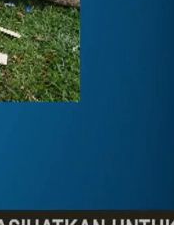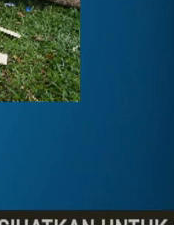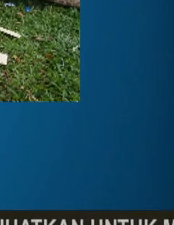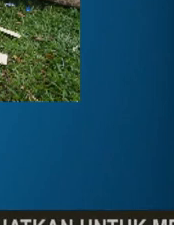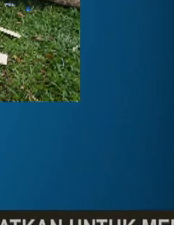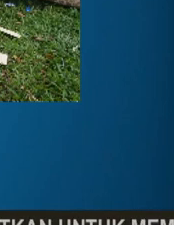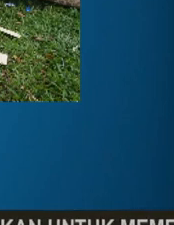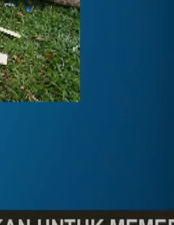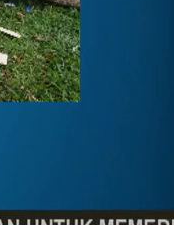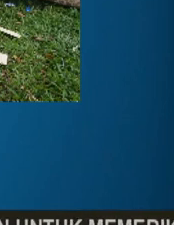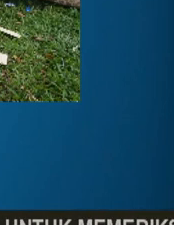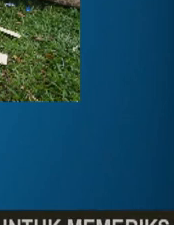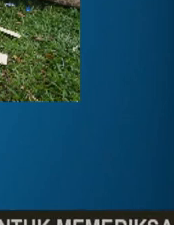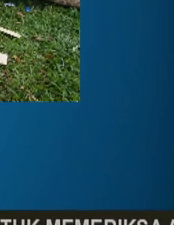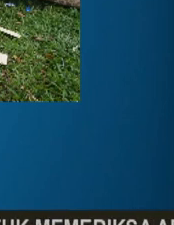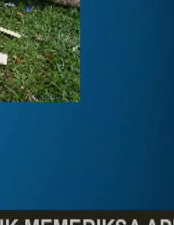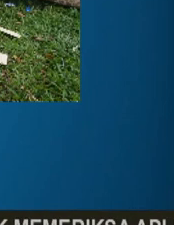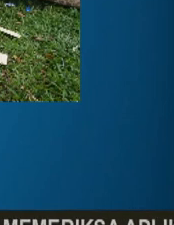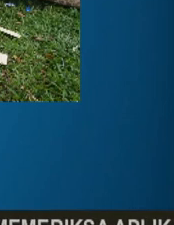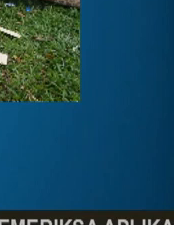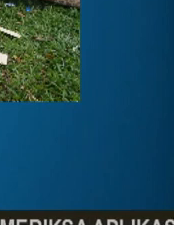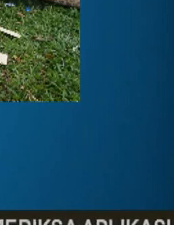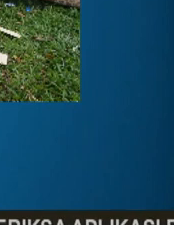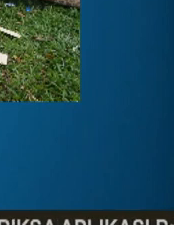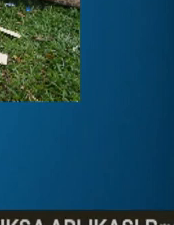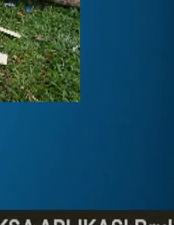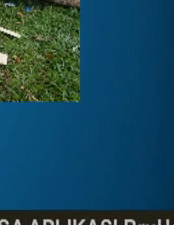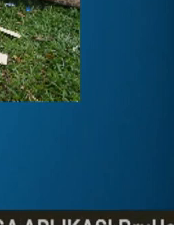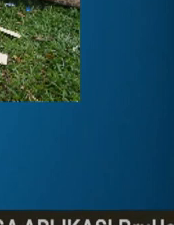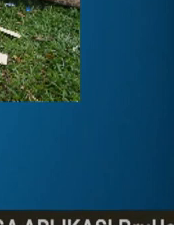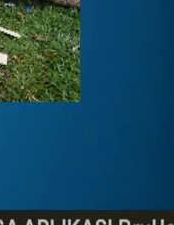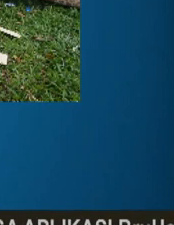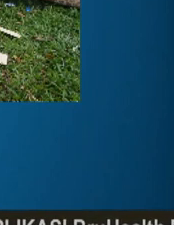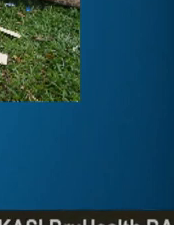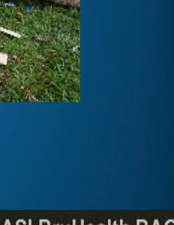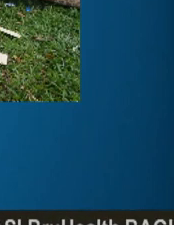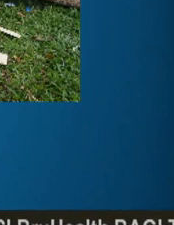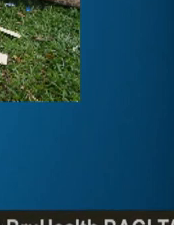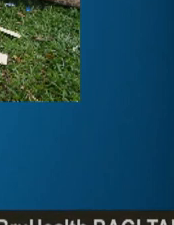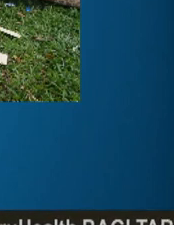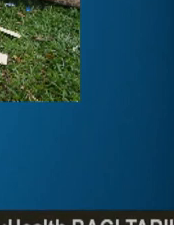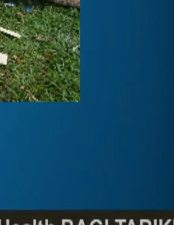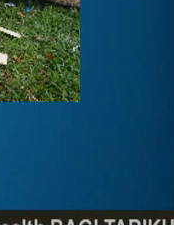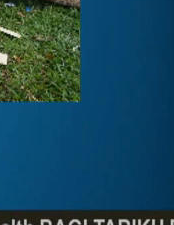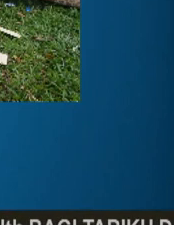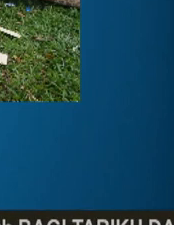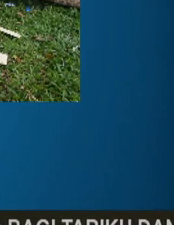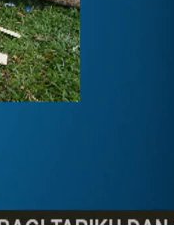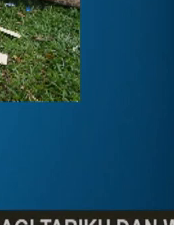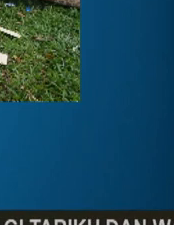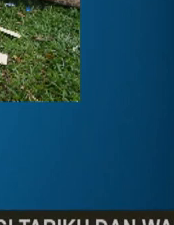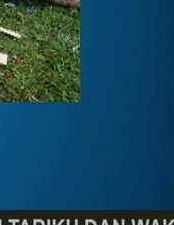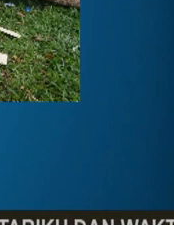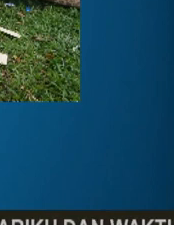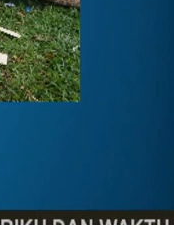berhad telah didapati melonggo sampah di kawasan Jalan Panglima Kuala belait Syariah tersebut telah diberikan tempoh